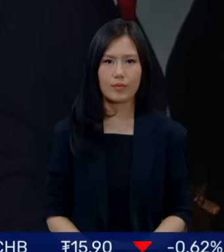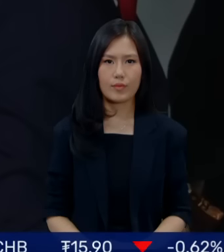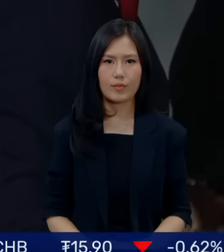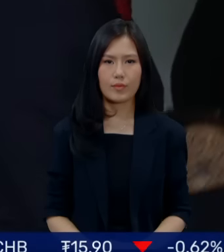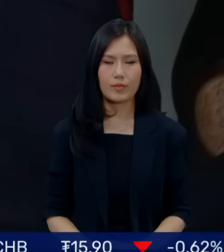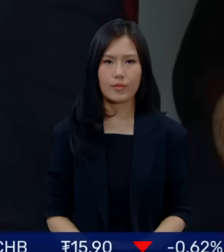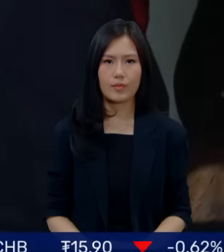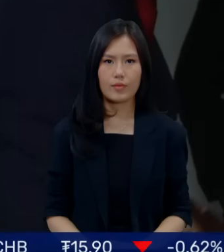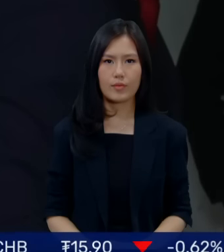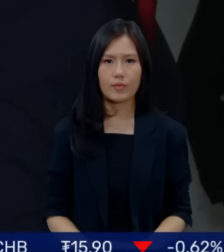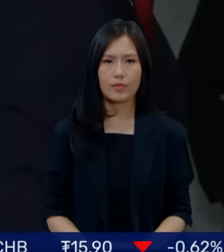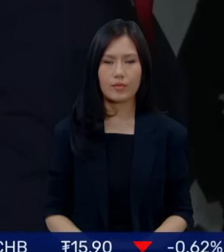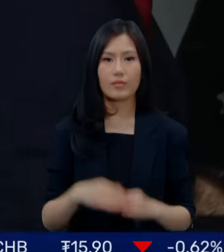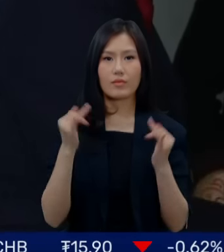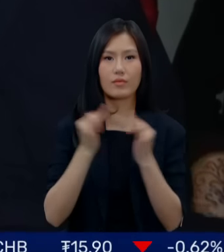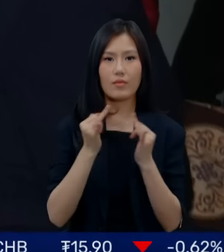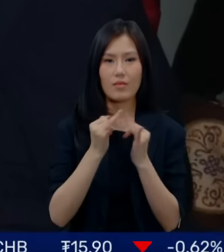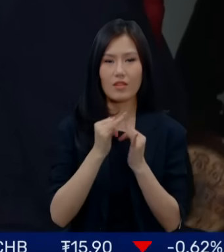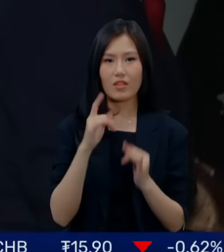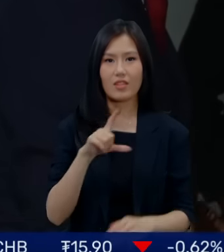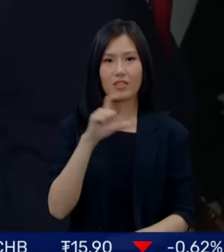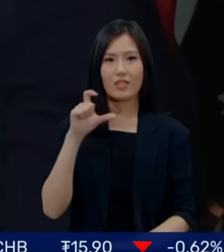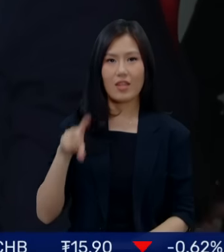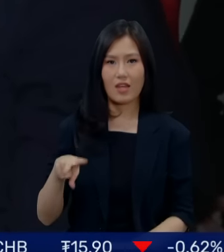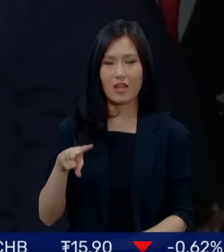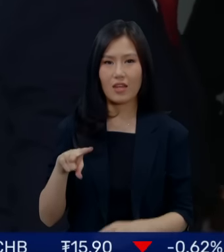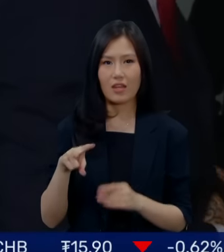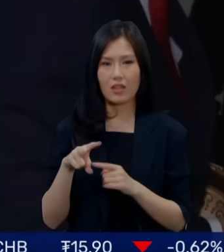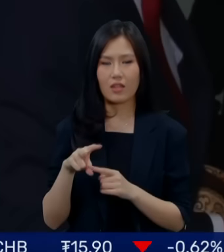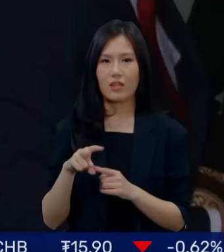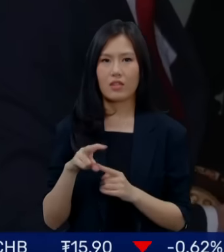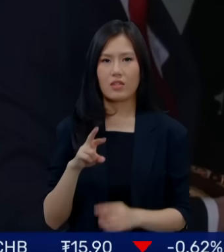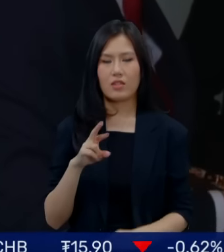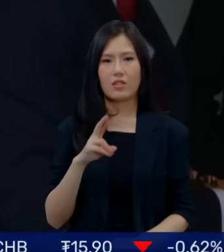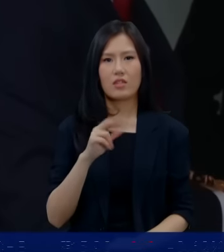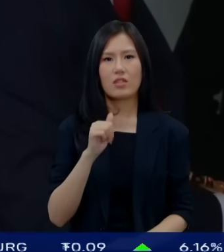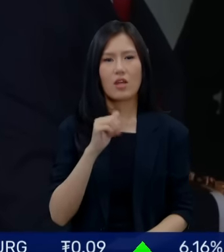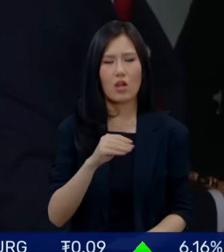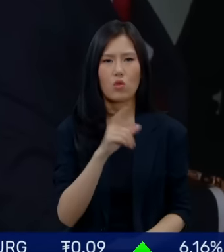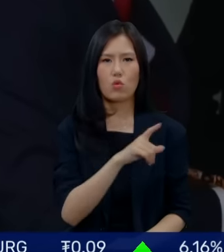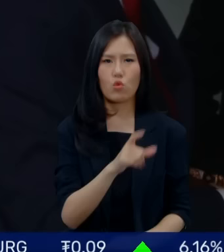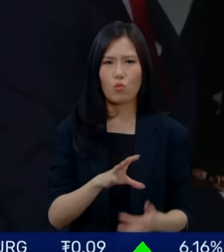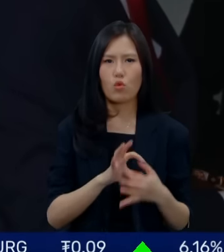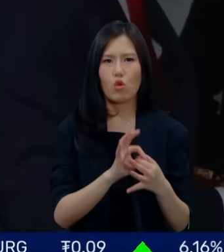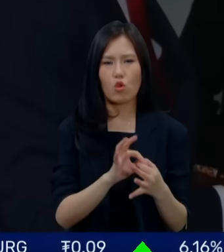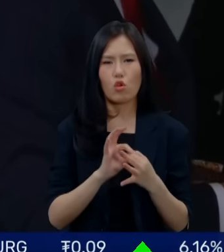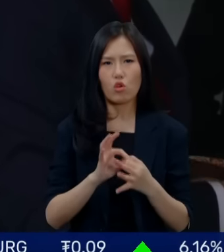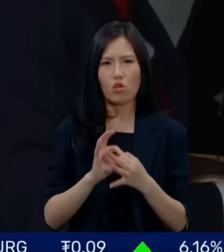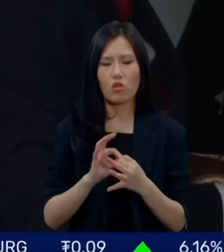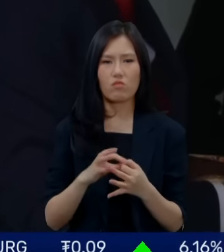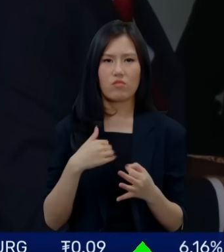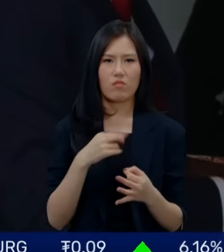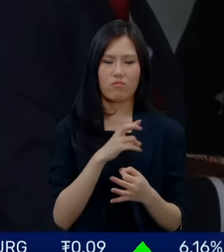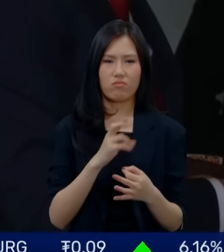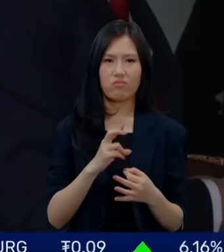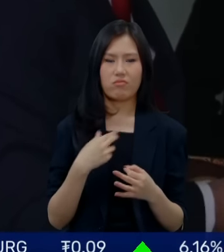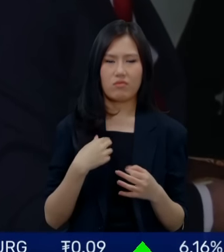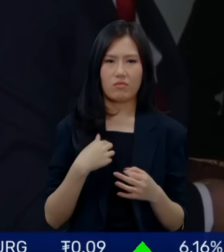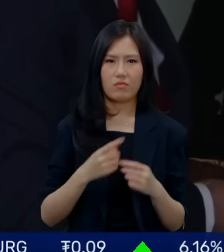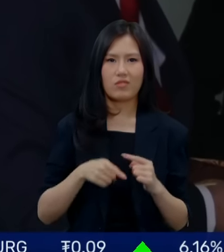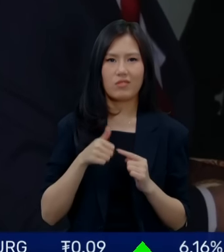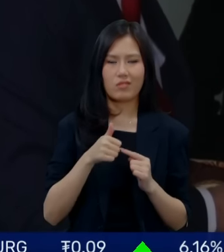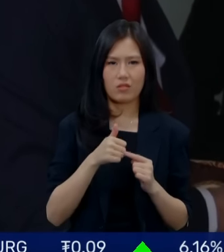Фитек боёо одоо энэ цахим зээлийн үйлчилгээг бол бас эрчимтэй ингэж хэрэглэгчдэд нэвтрүүлсэн ийм одоо банк ус байгаа. За энэ ч